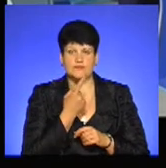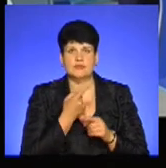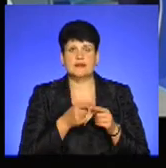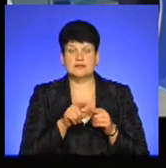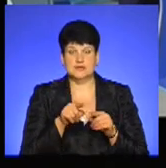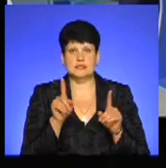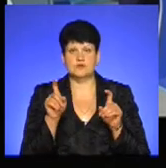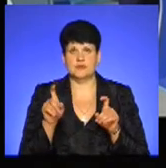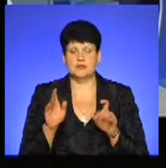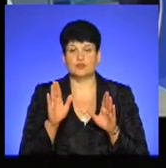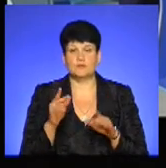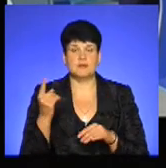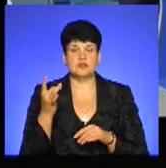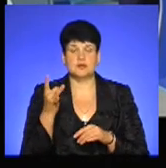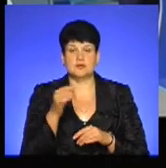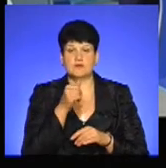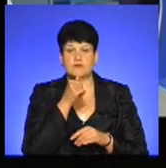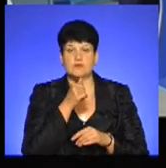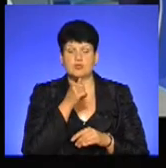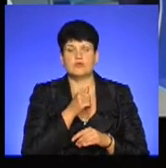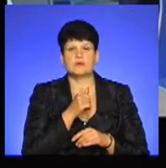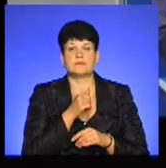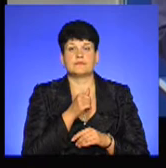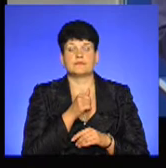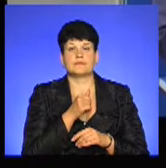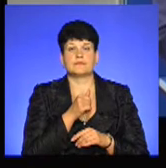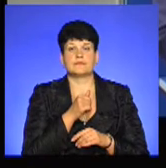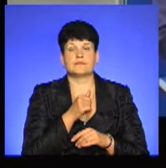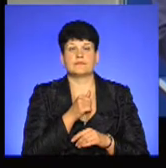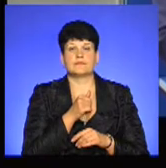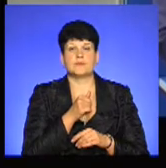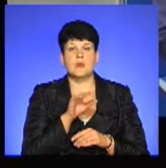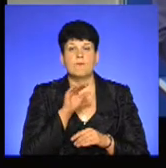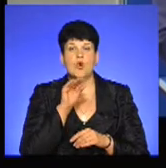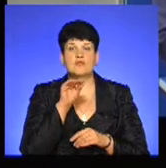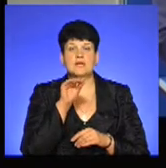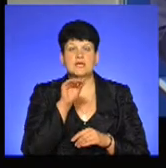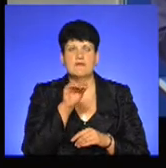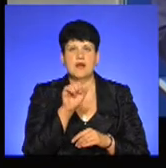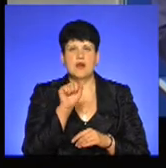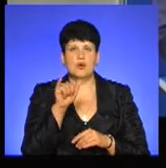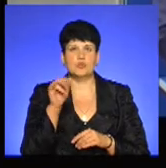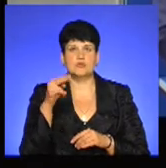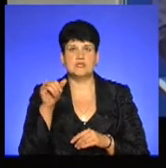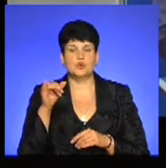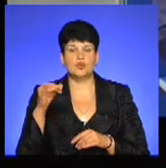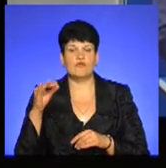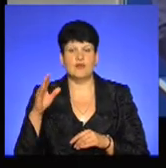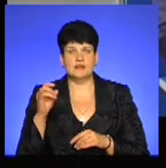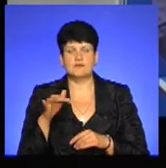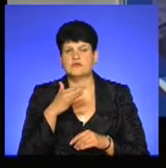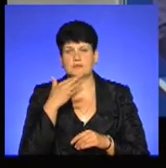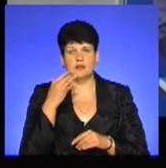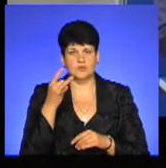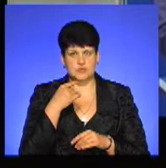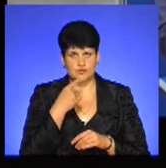тестуваннях ми вперше будемо апробовувати один із видів мовленнєвої діяльності – аудіювання. Ми про це вже говорили неодноразово.